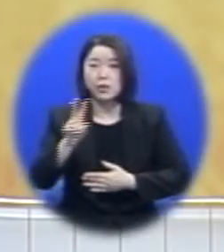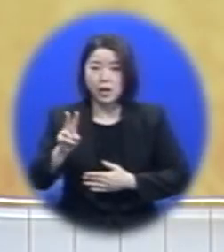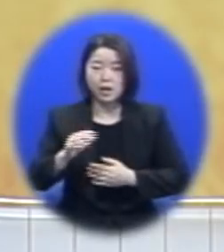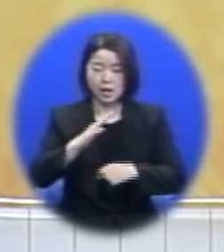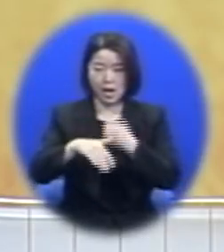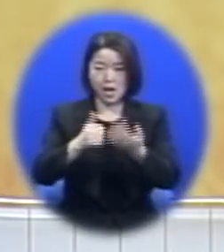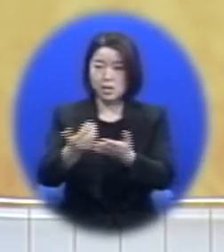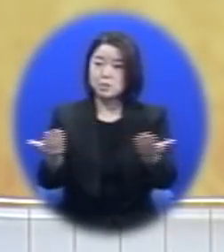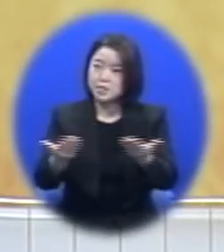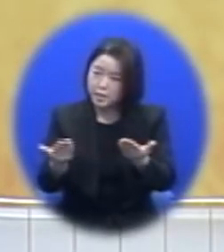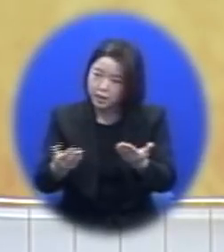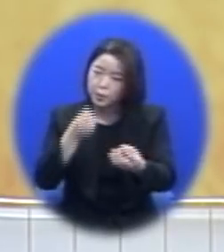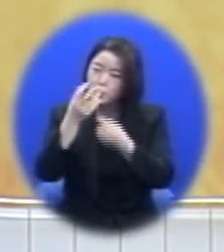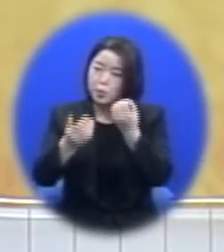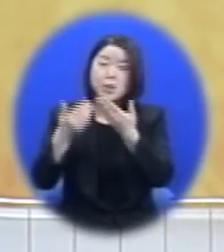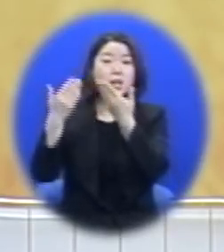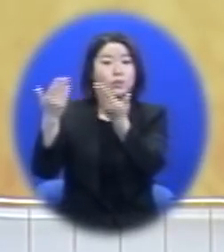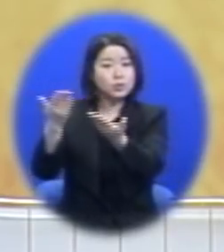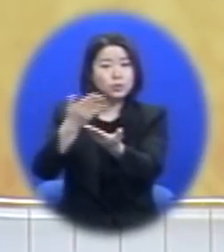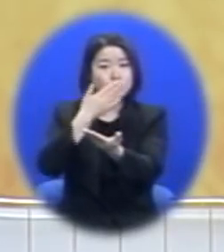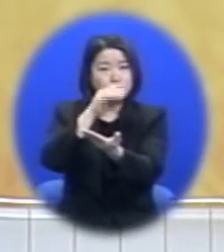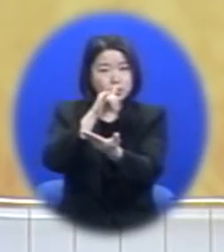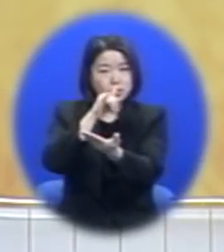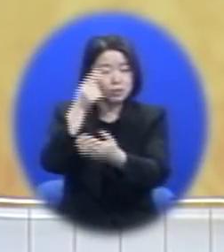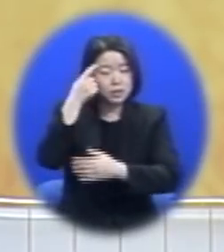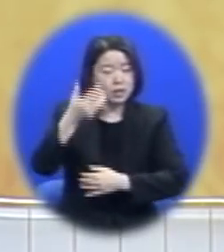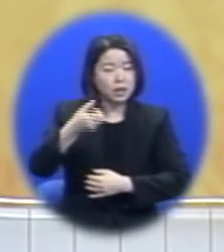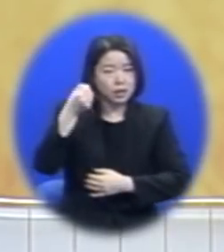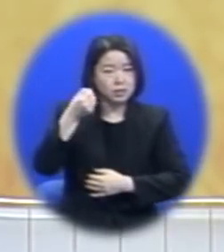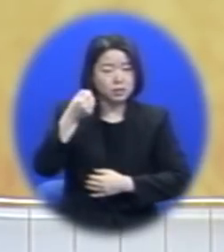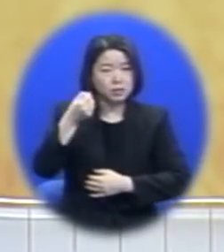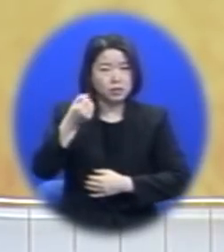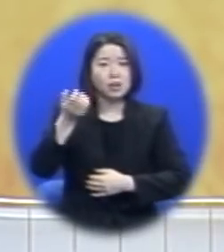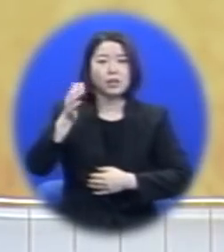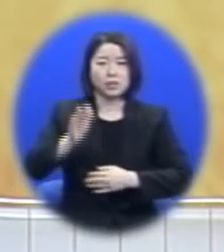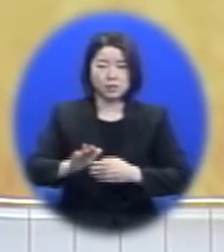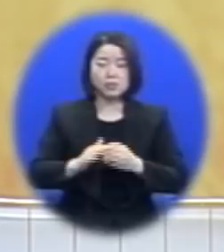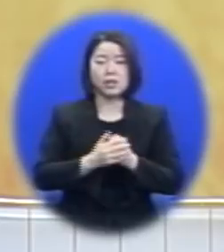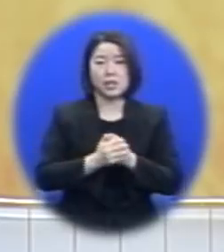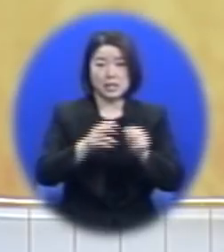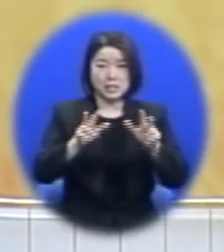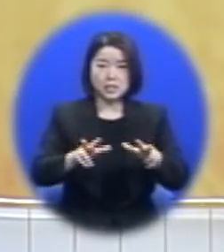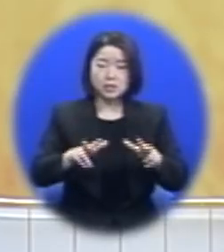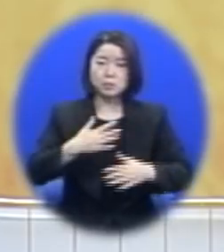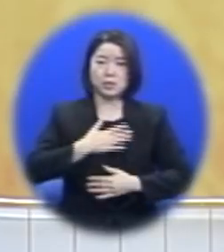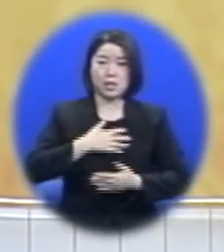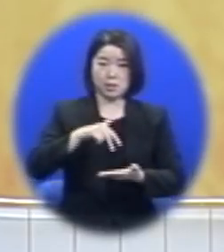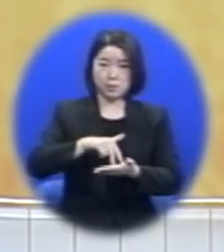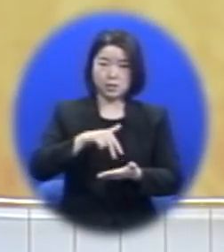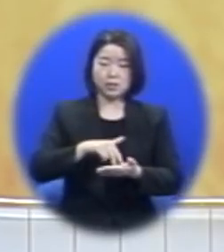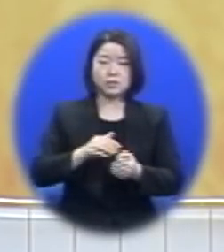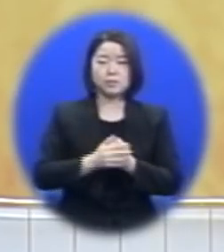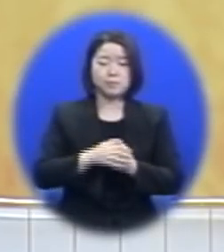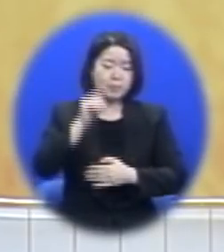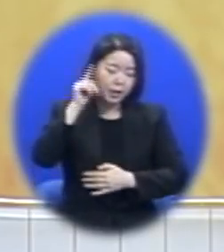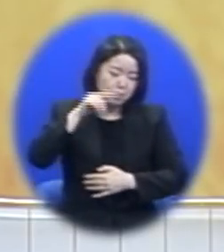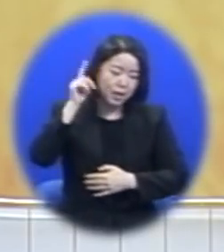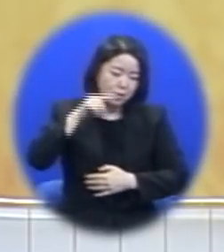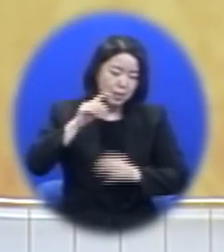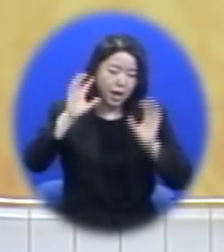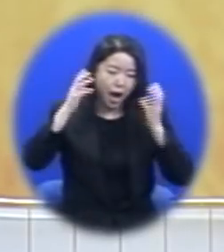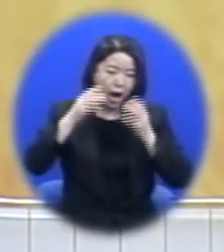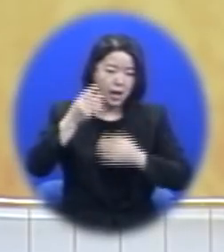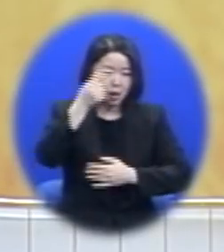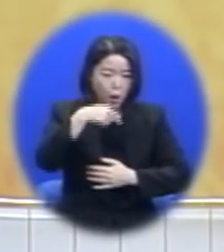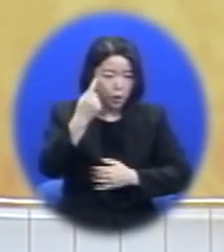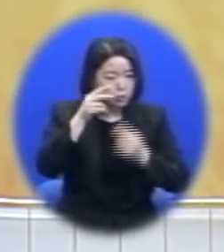하나님이 일하셨습니다라고 고백할 수 있는 것으로 여겼습니다. 그러나 지금 나에게는 매일매일 아이의